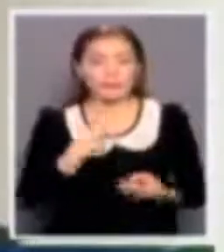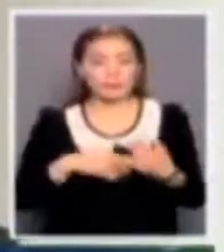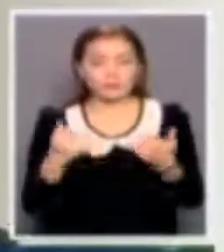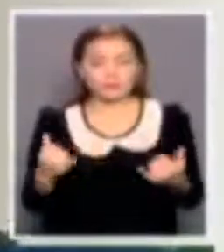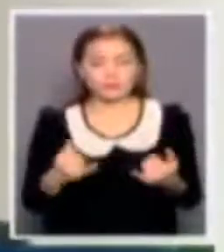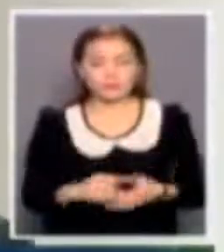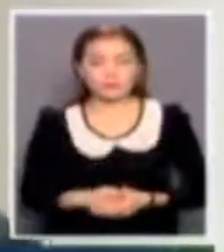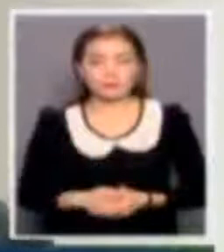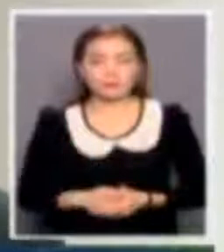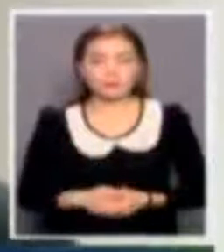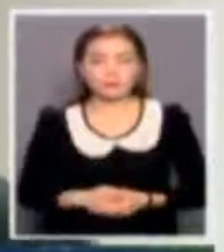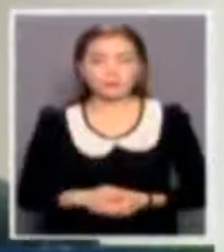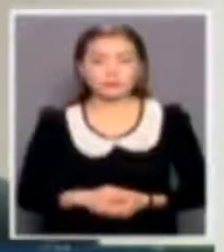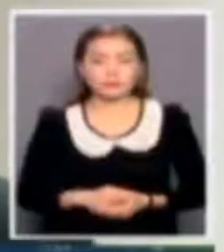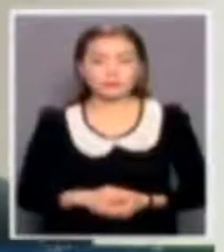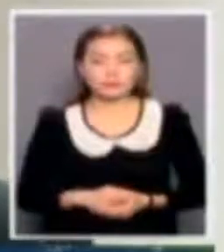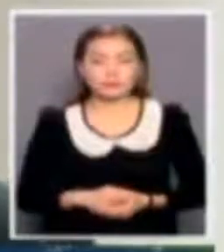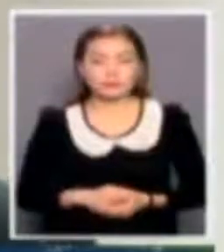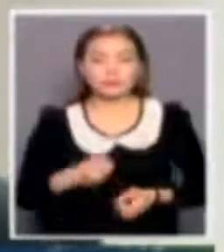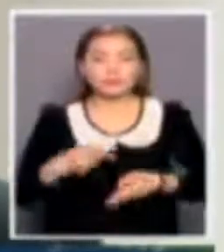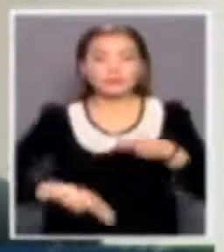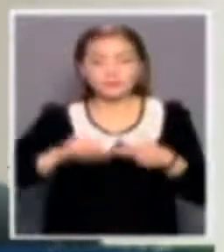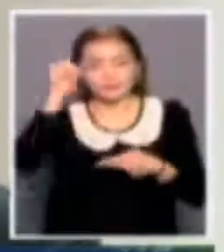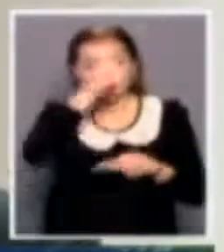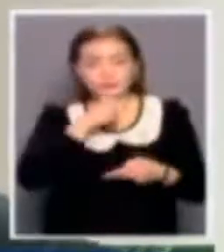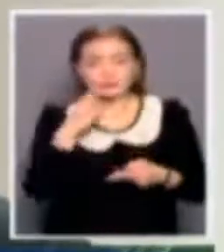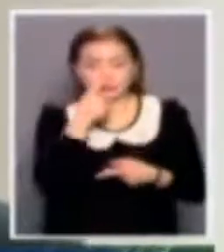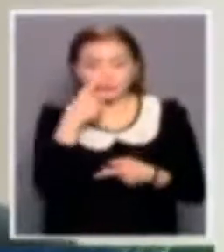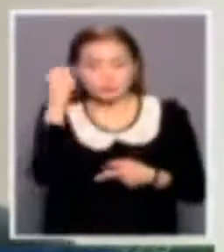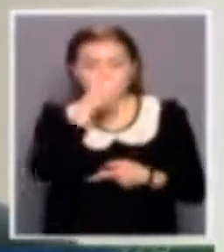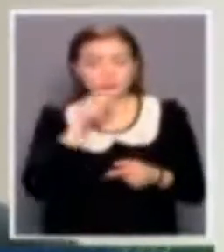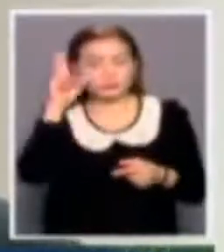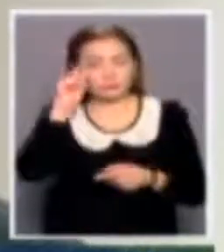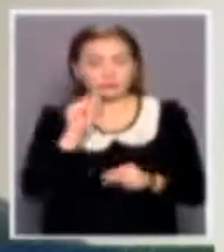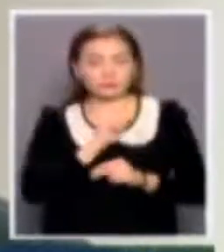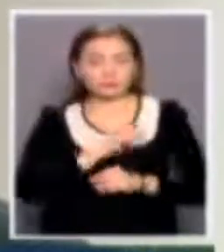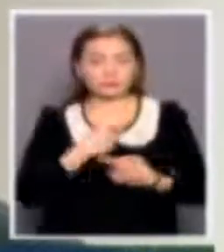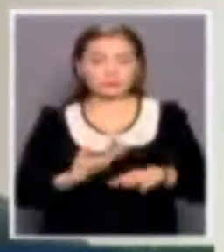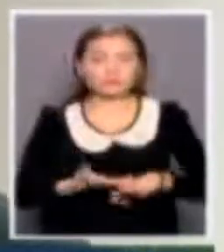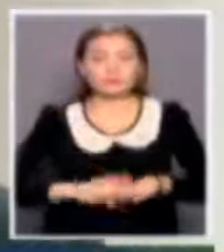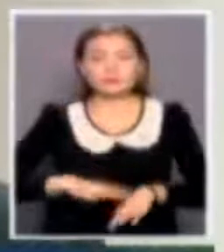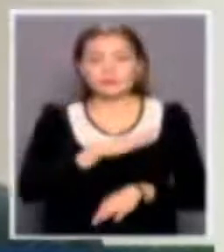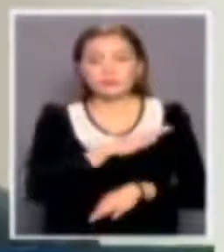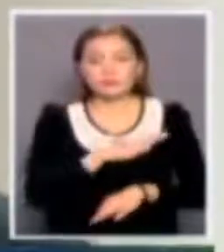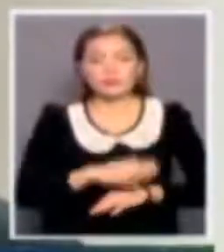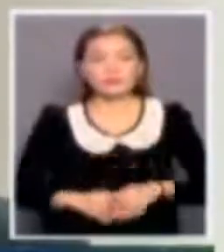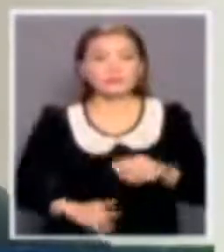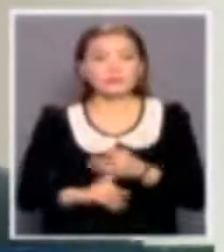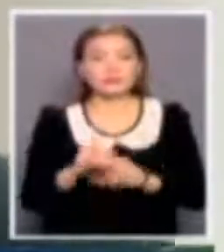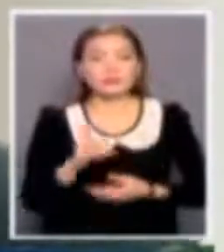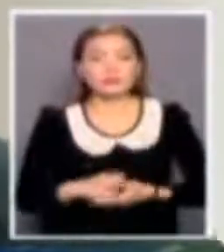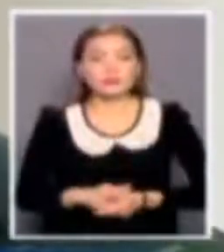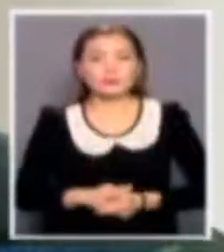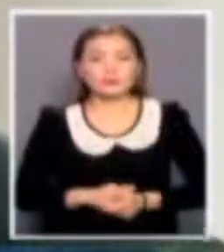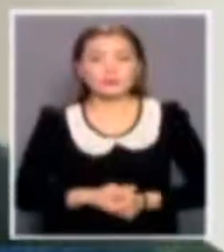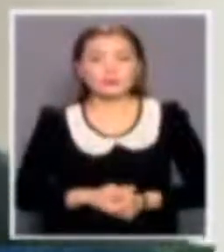сегодня подходим к завершению года. И год ознаменовался, конечно, тяжелым началом.